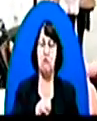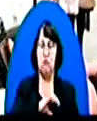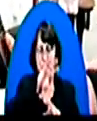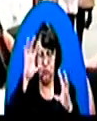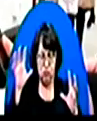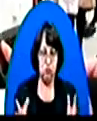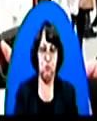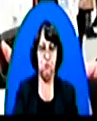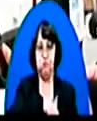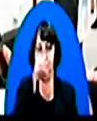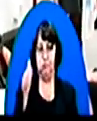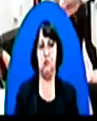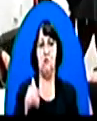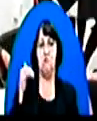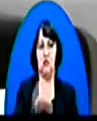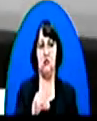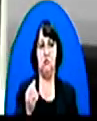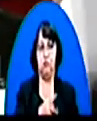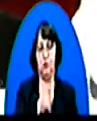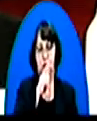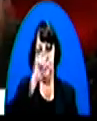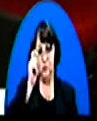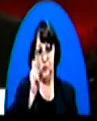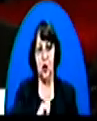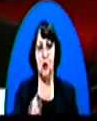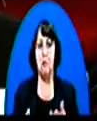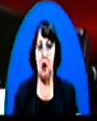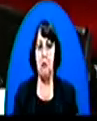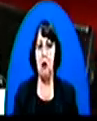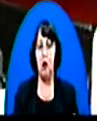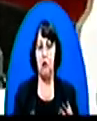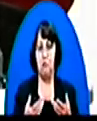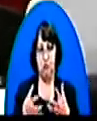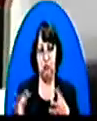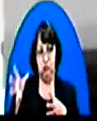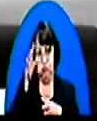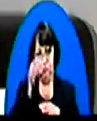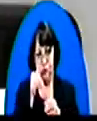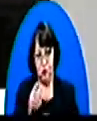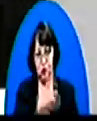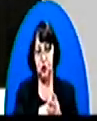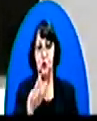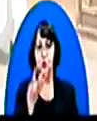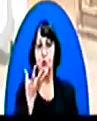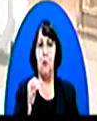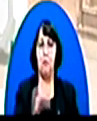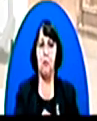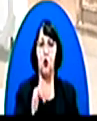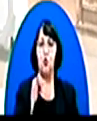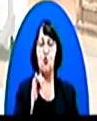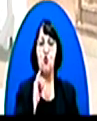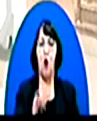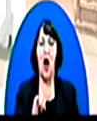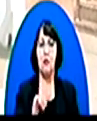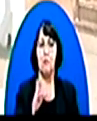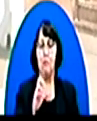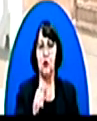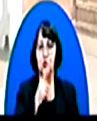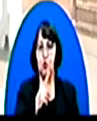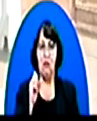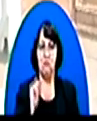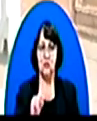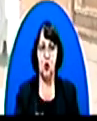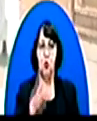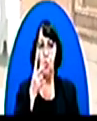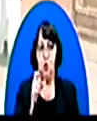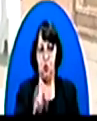одоо автомашиныг бол бидэнд хүлээлгэж өгчөд. Ийж бүрэн техникийг өөртөө агуулсан уг автомашин 450 мянган юан буюу 110 орчим сая төгрөгийн